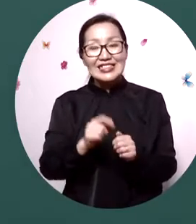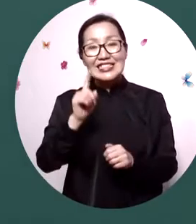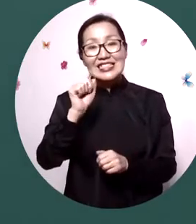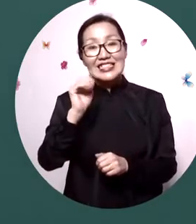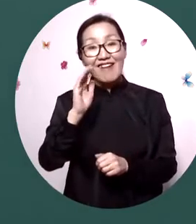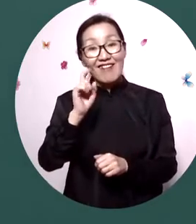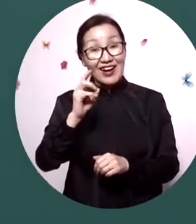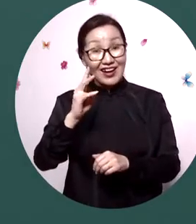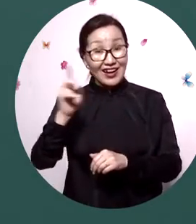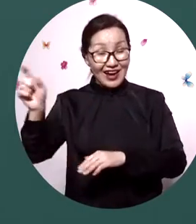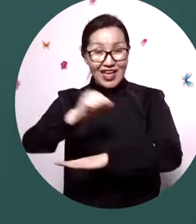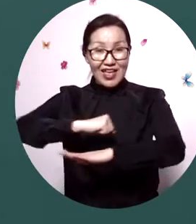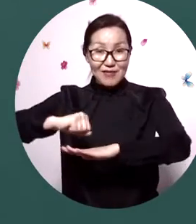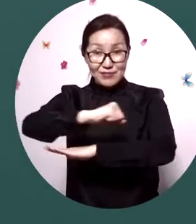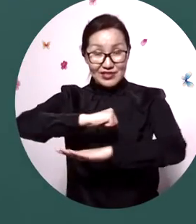нь. За хүн аймгийн